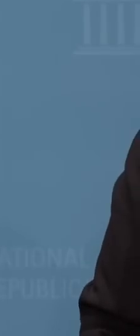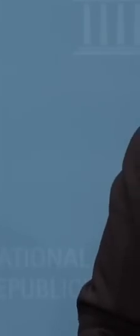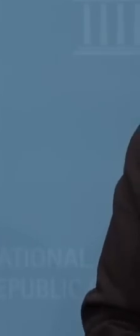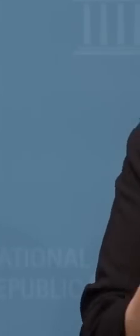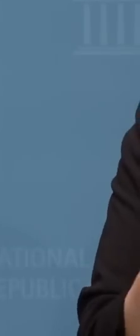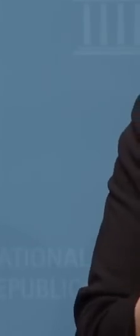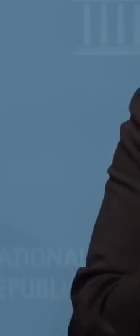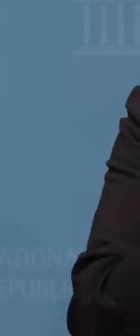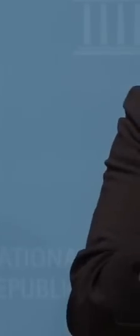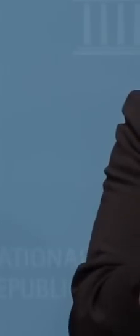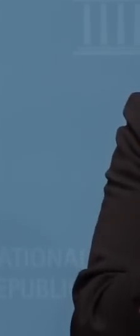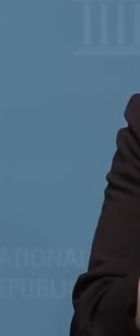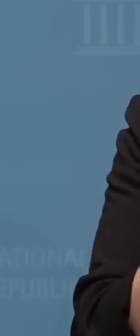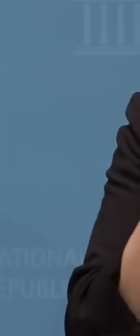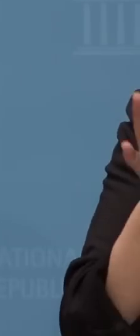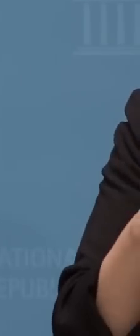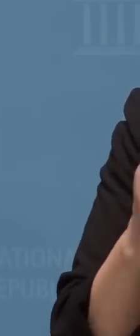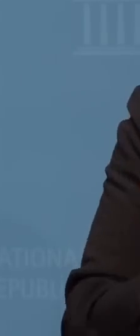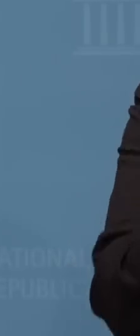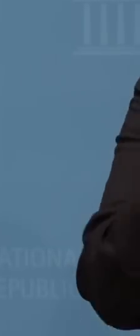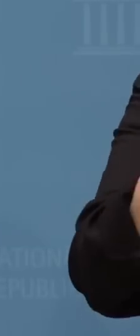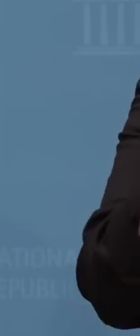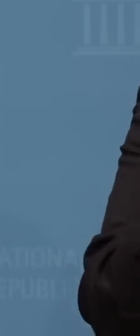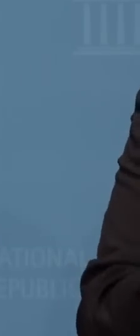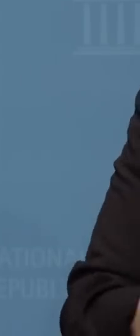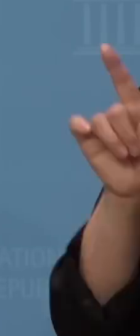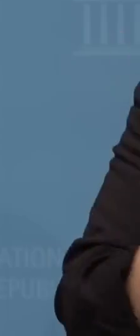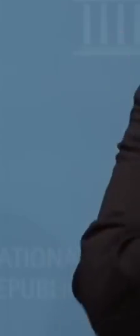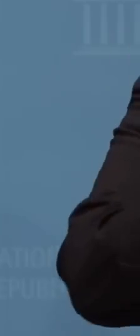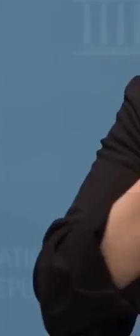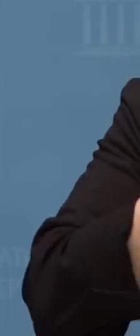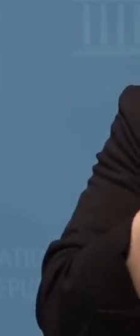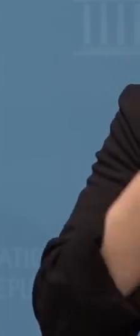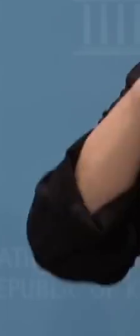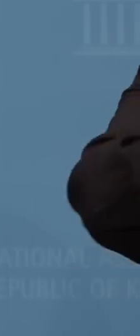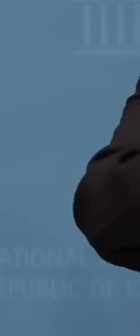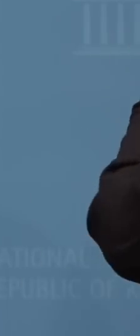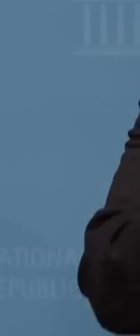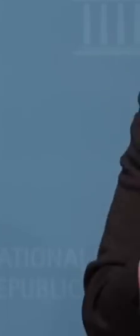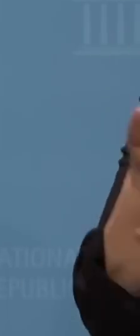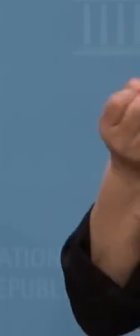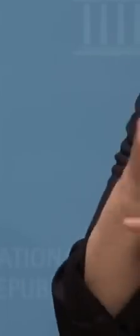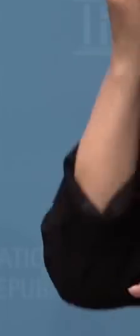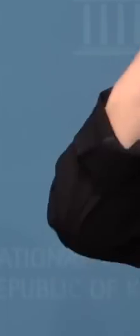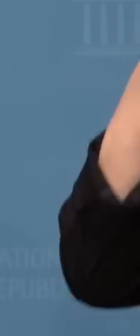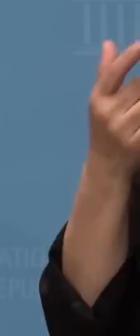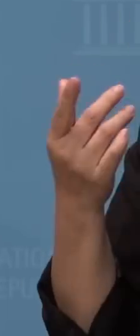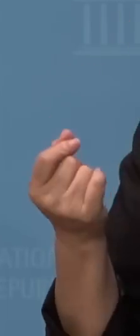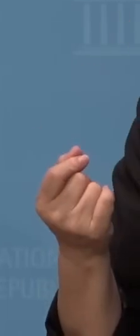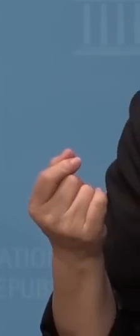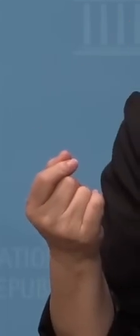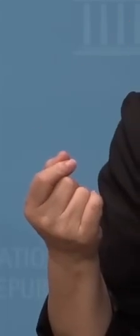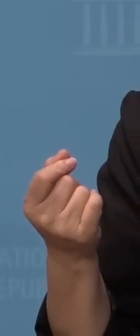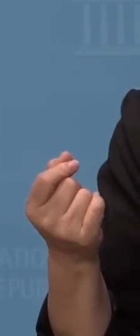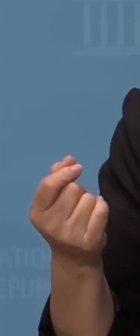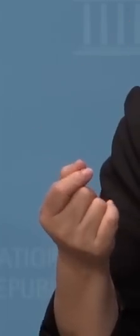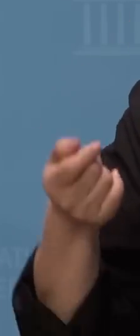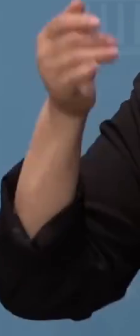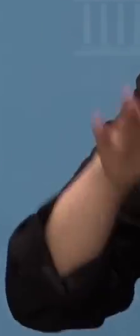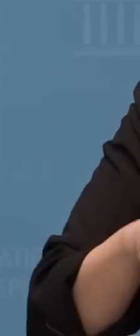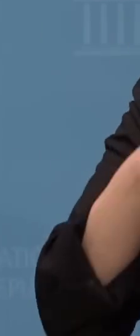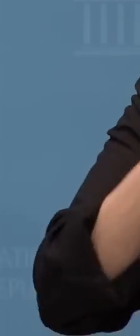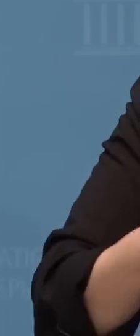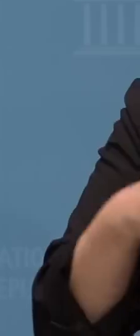이렇게 주요 경제권의 기후위기 전략이 사실상 수출 장벽으로 기능하고 있음에도 불구하고 윤석열 정부는